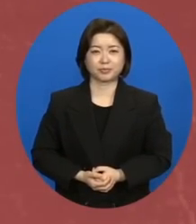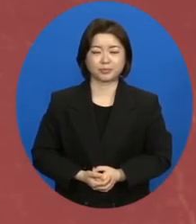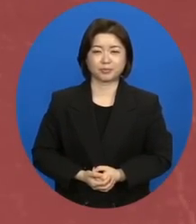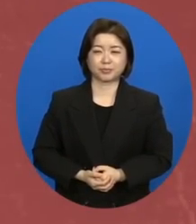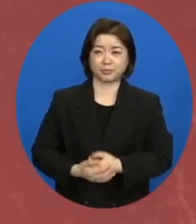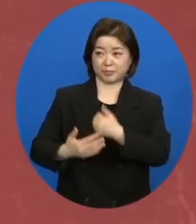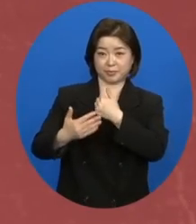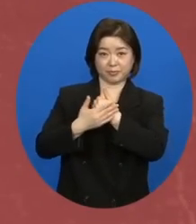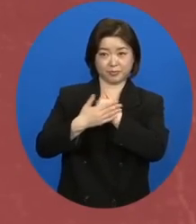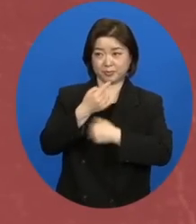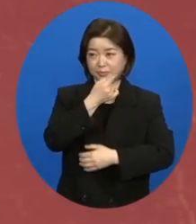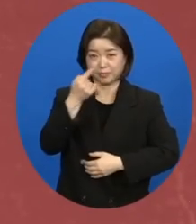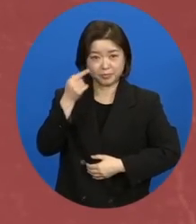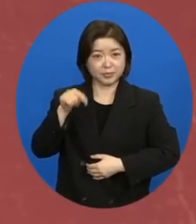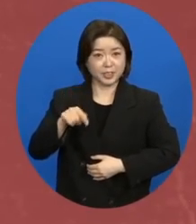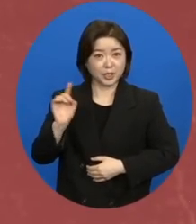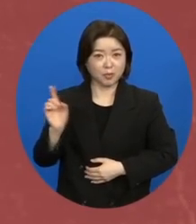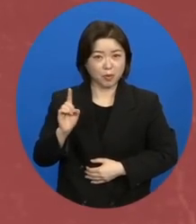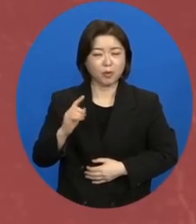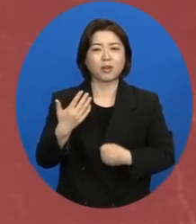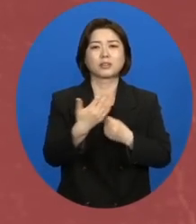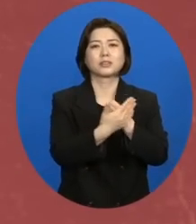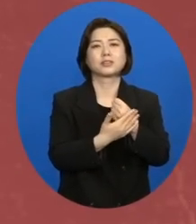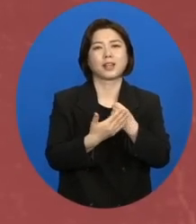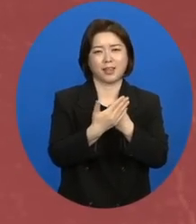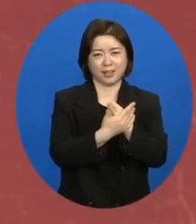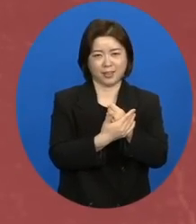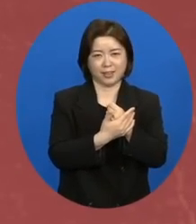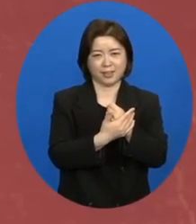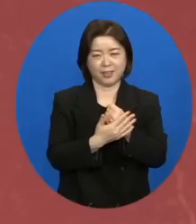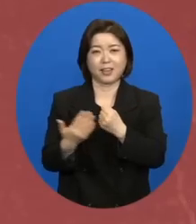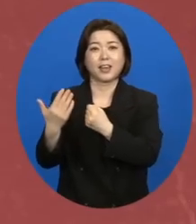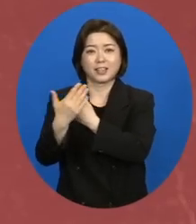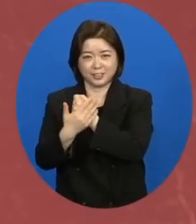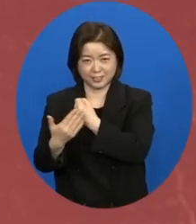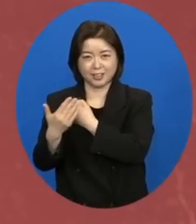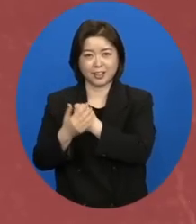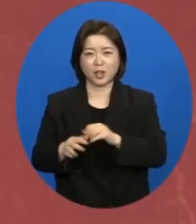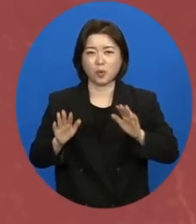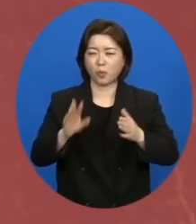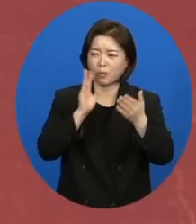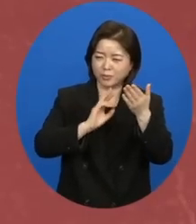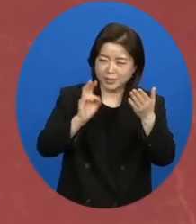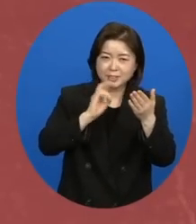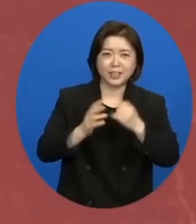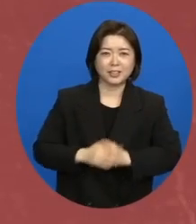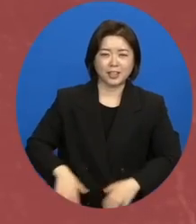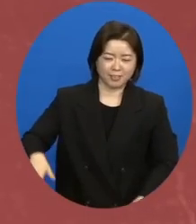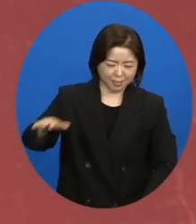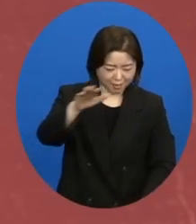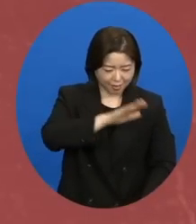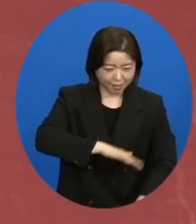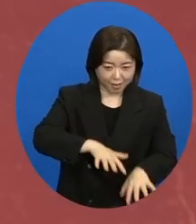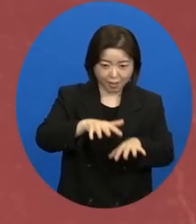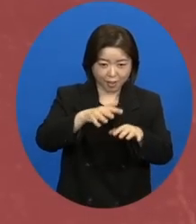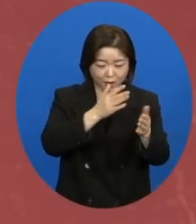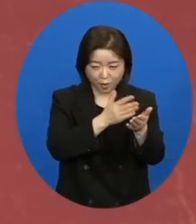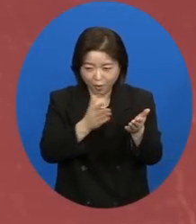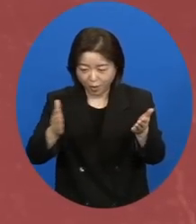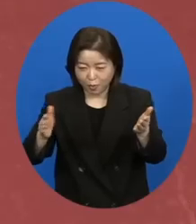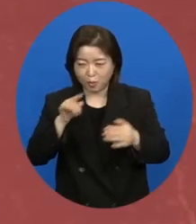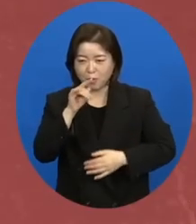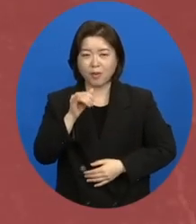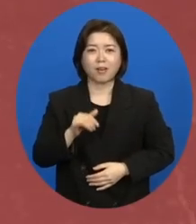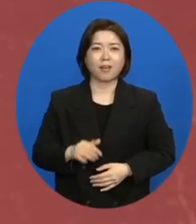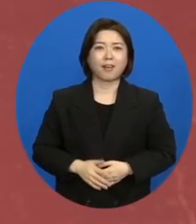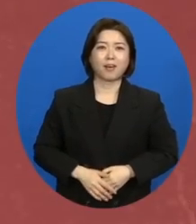에벤에셀이 뭐냐면 은혜라는 거예요. 은혜. 아까 찬양, 오늘 찬양이 전체 구성을 너무